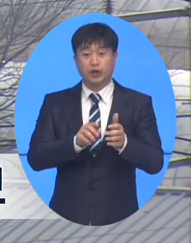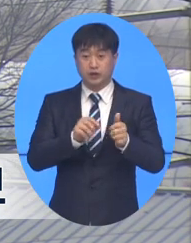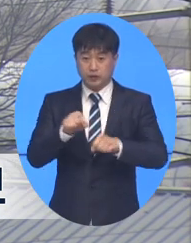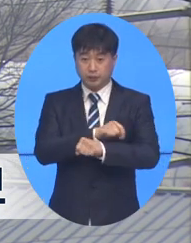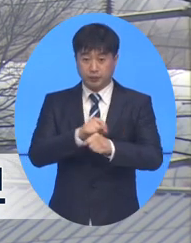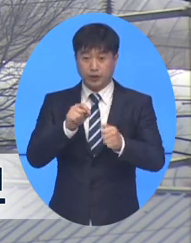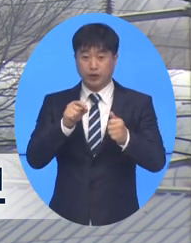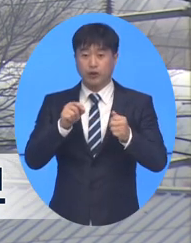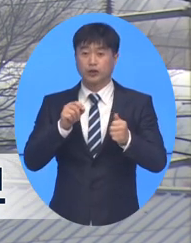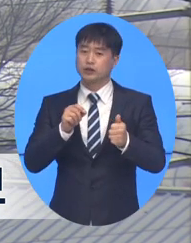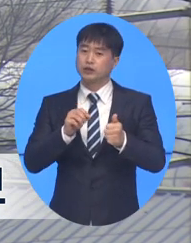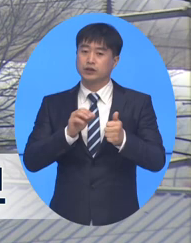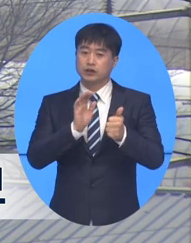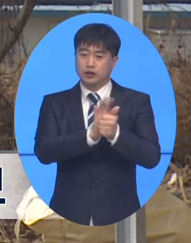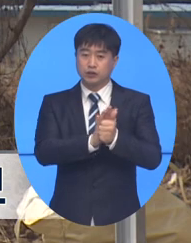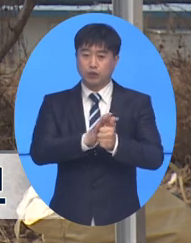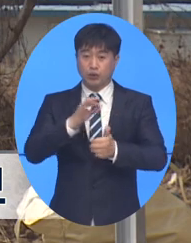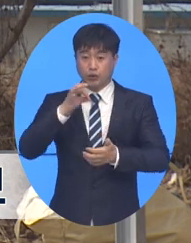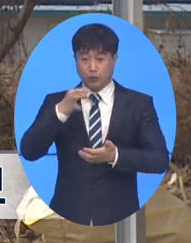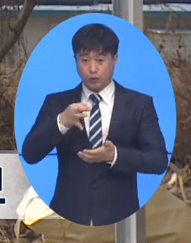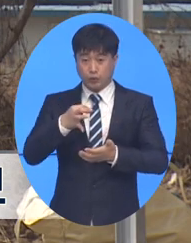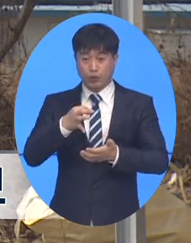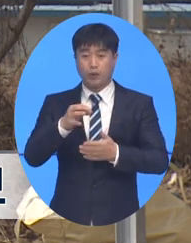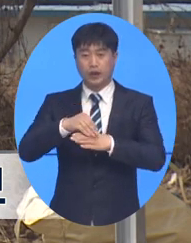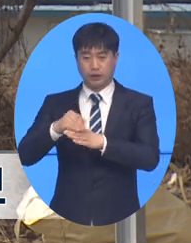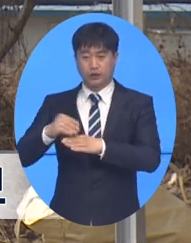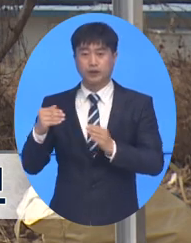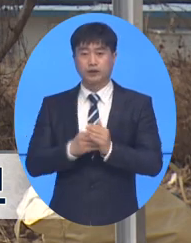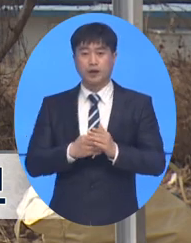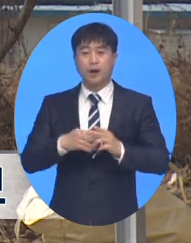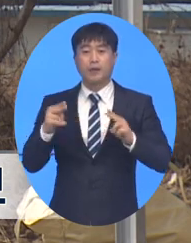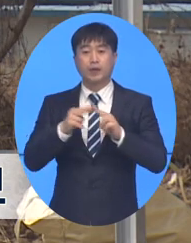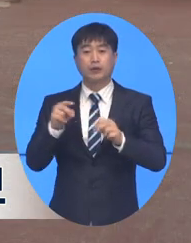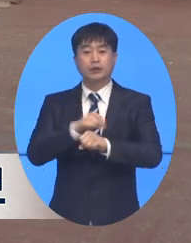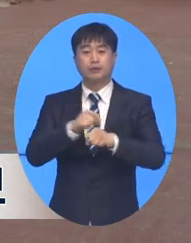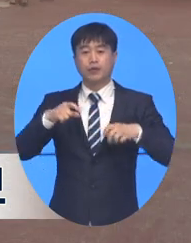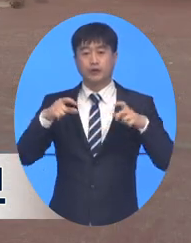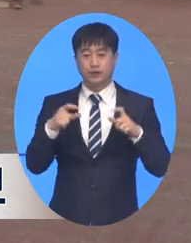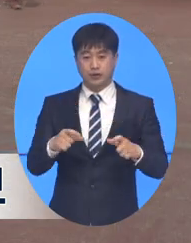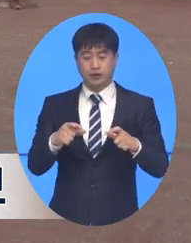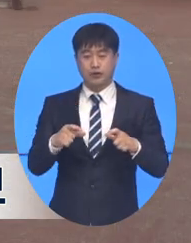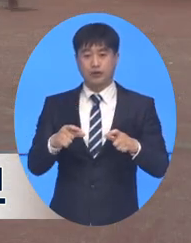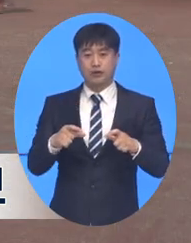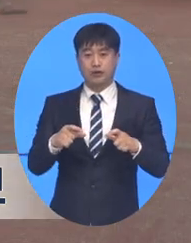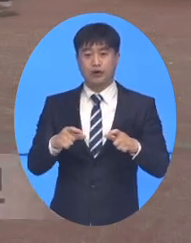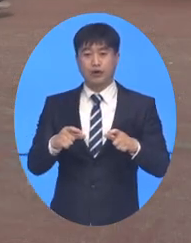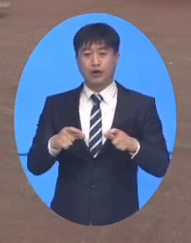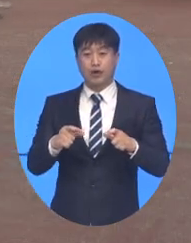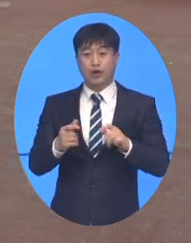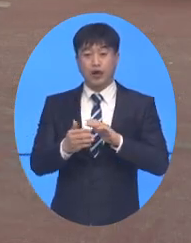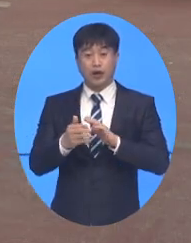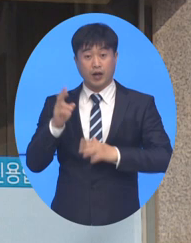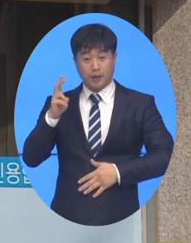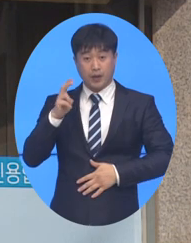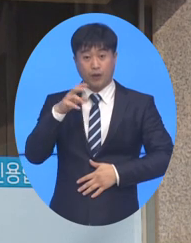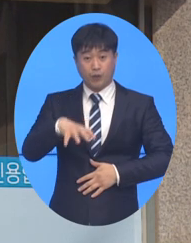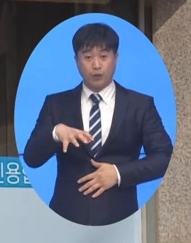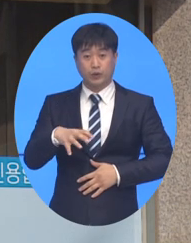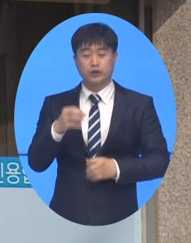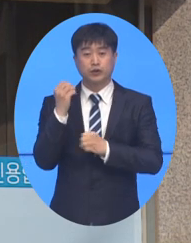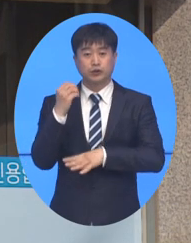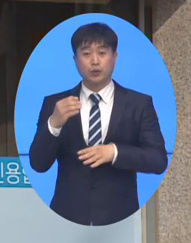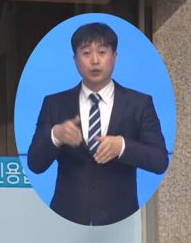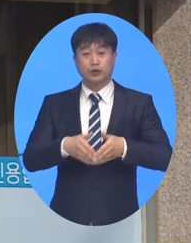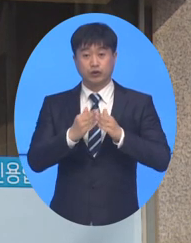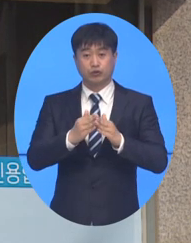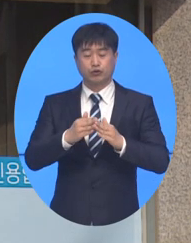특별지원 예산도 국회에서 신규 증액 반영됐습니다 반도체 특화단지 지정 예정지역에 대한 기반시설